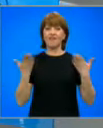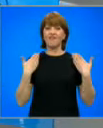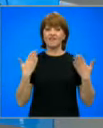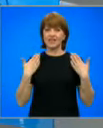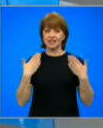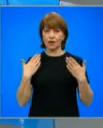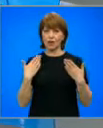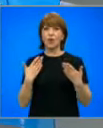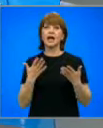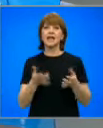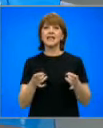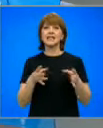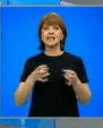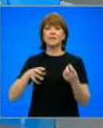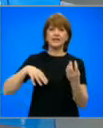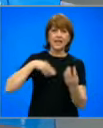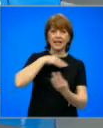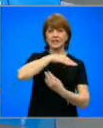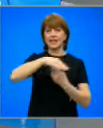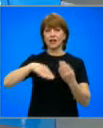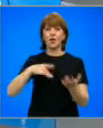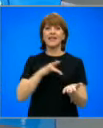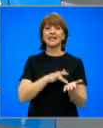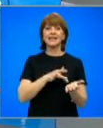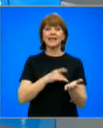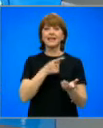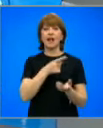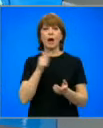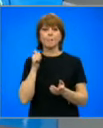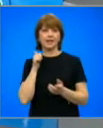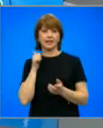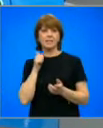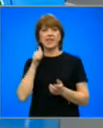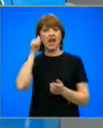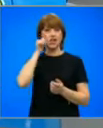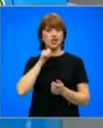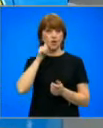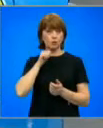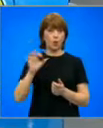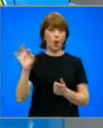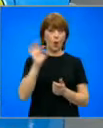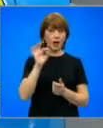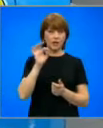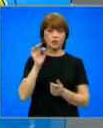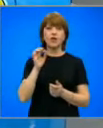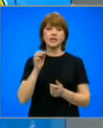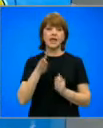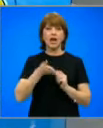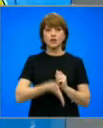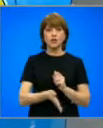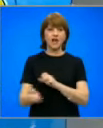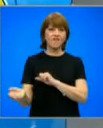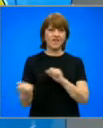в предната част на средиземноморски циклон с център в момента над Апенините. Код жълто и код оранжево за южен вятър със скорост